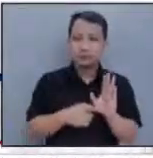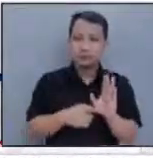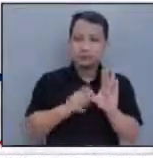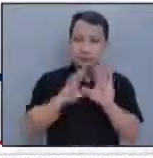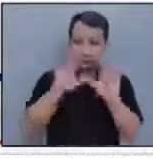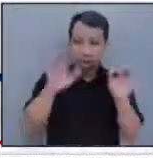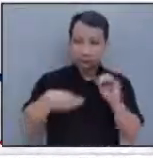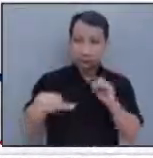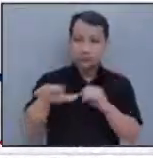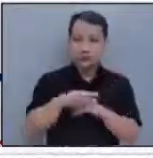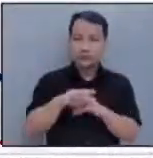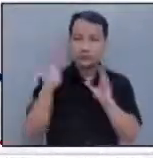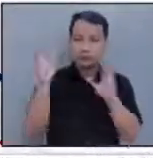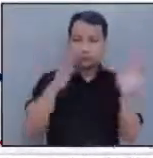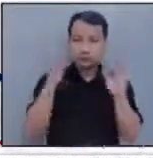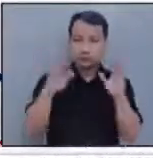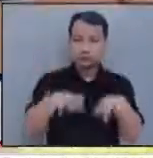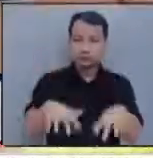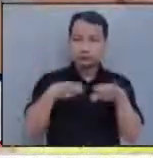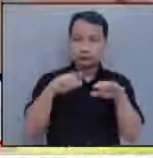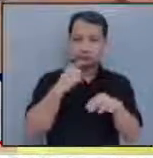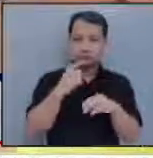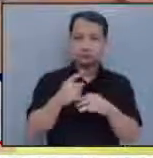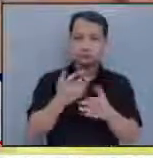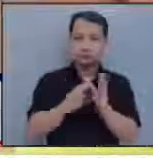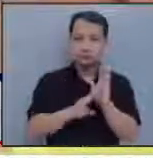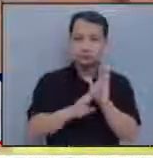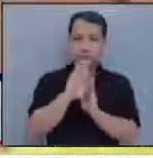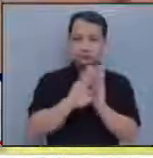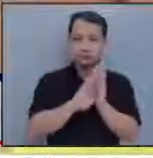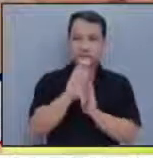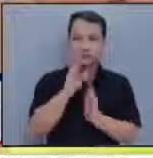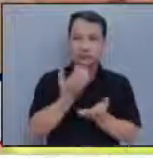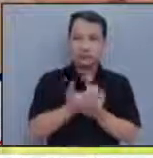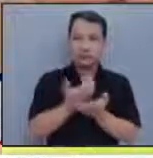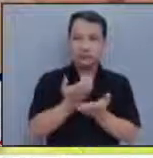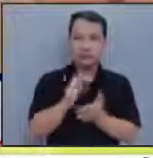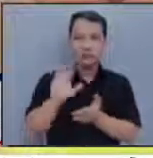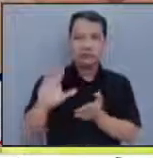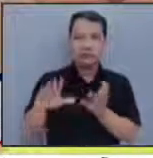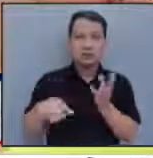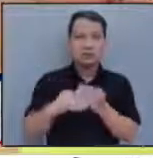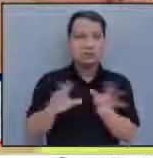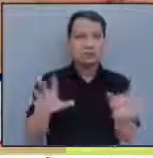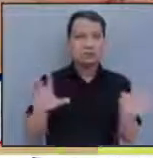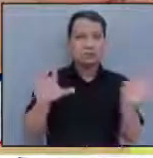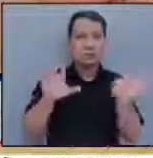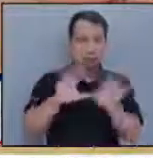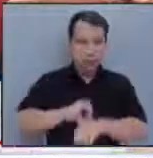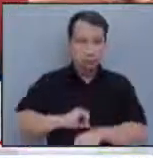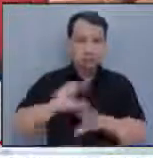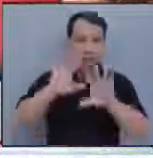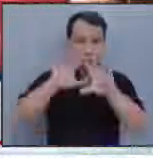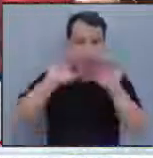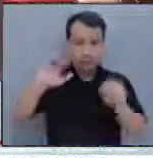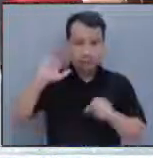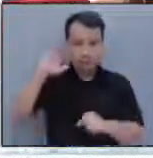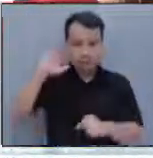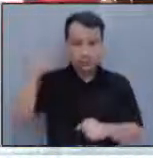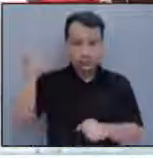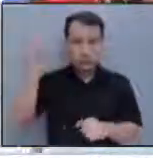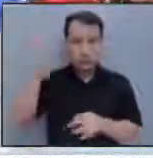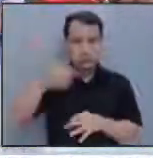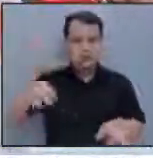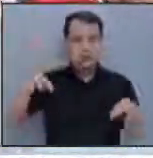Odette, muling sisigla ang ekonomiya. Dahil para sa kanila, matapos ang sona ng Pangulo, ito ang